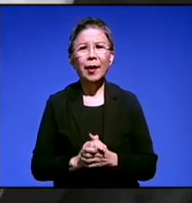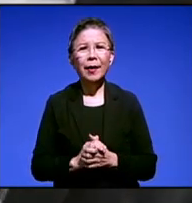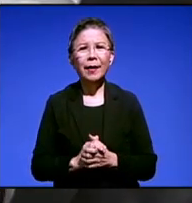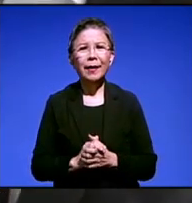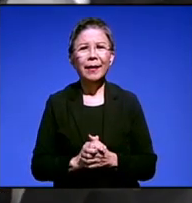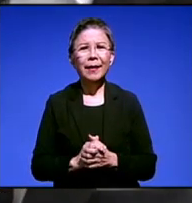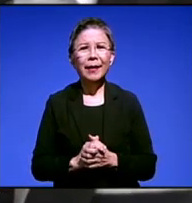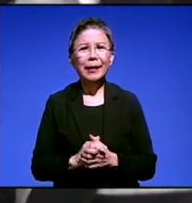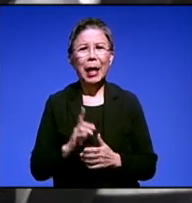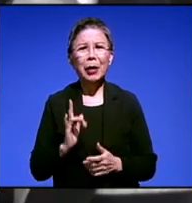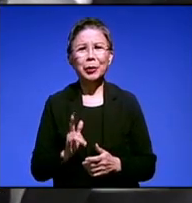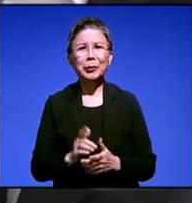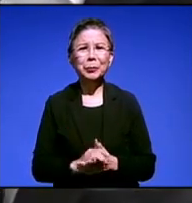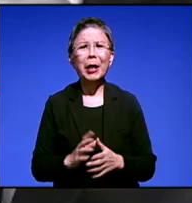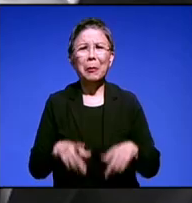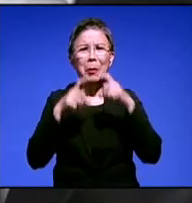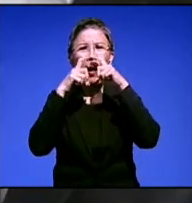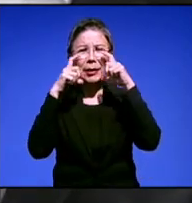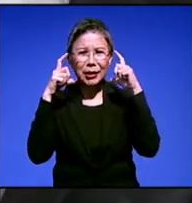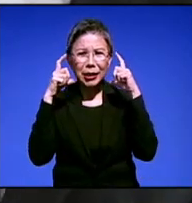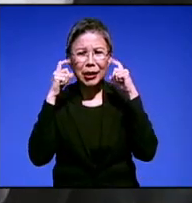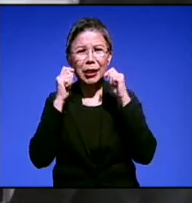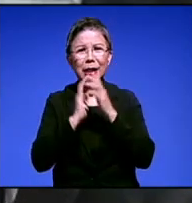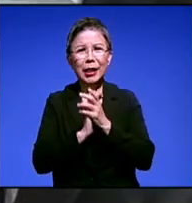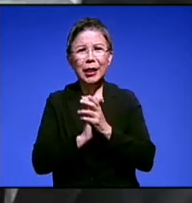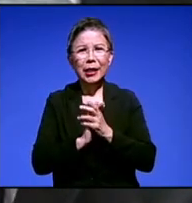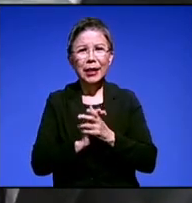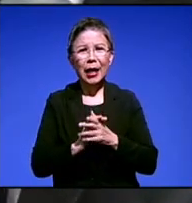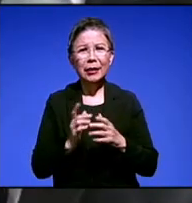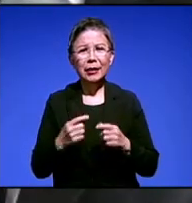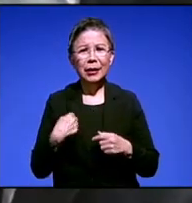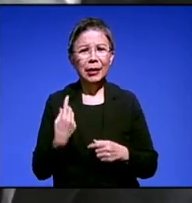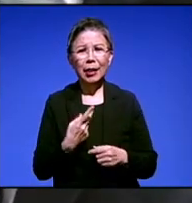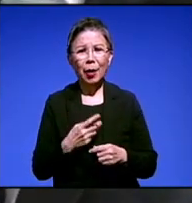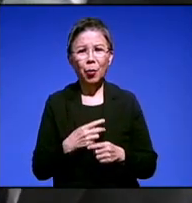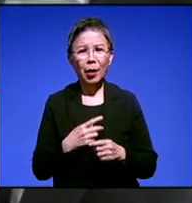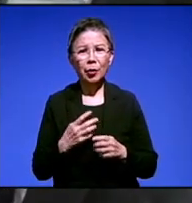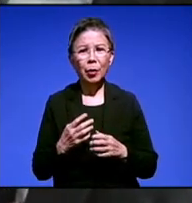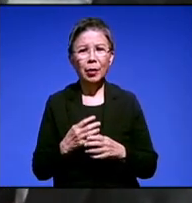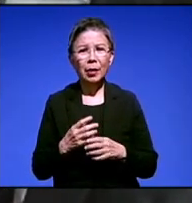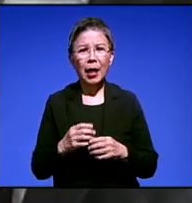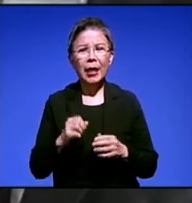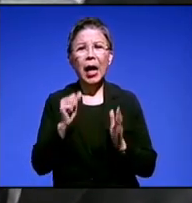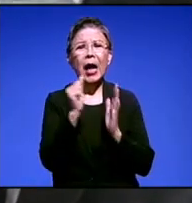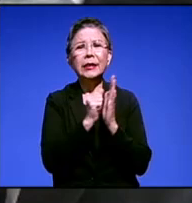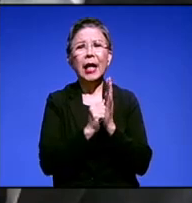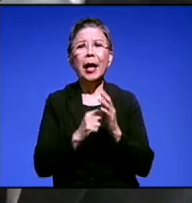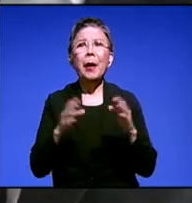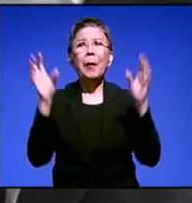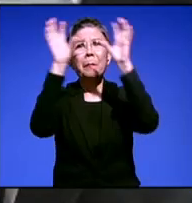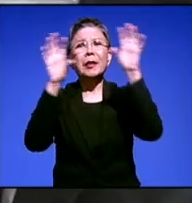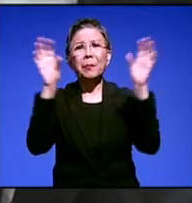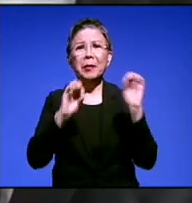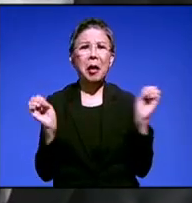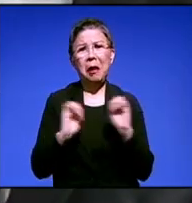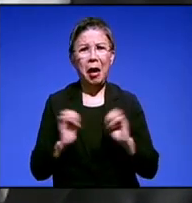Harus pakai masker ini mungkin. Oh iya, harus pakai masker dan kita pun nggak boleh. Setelah ini nggak ada acara, jadi ya gimana